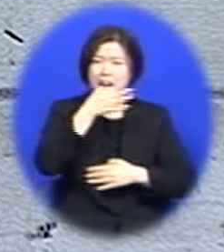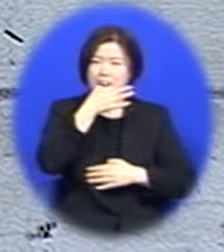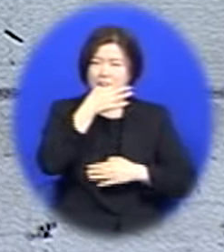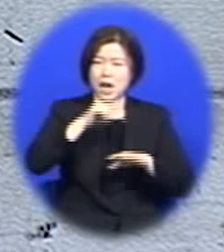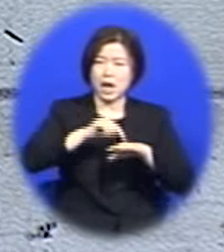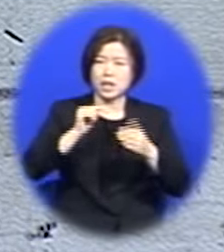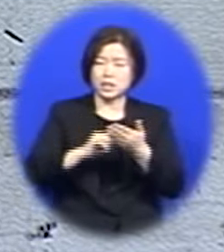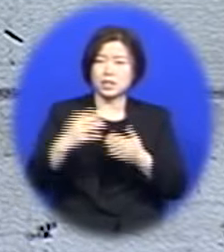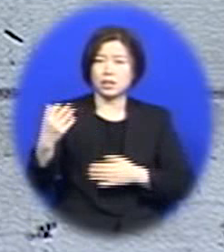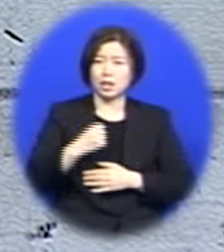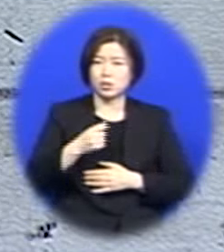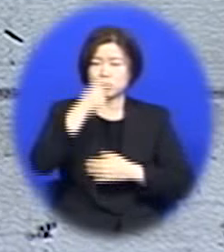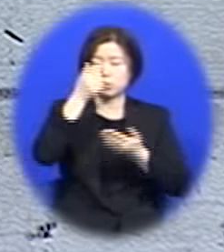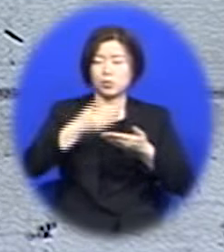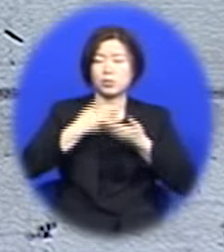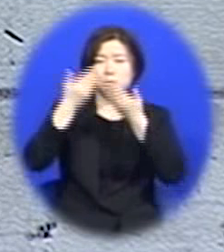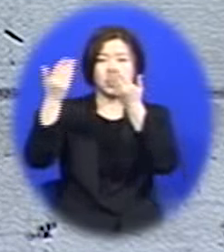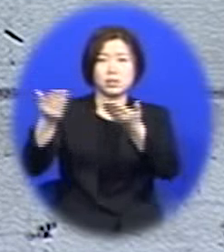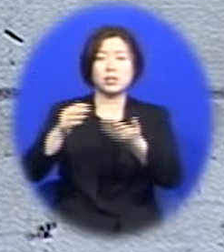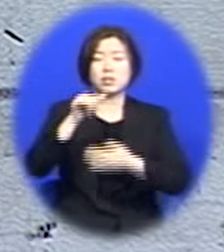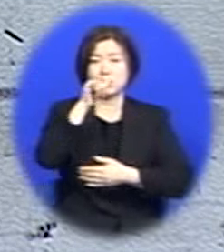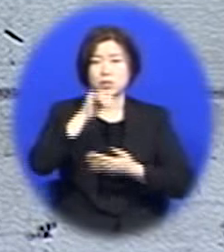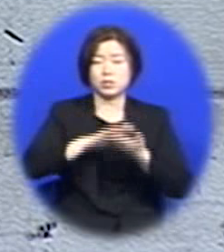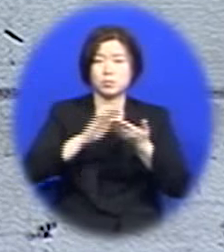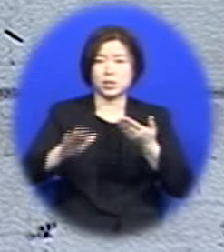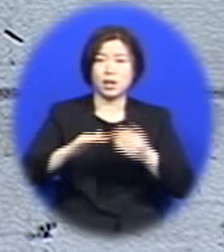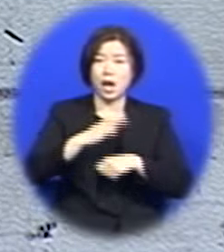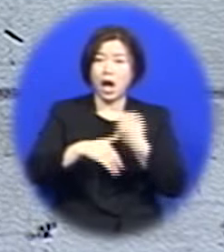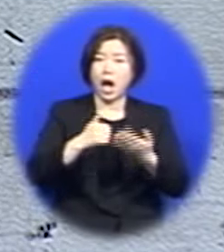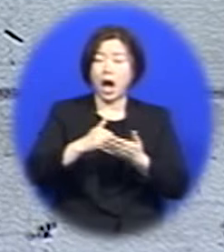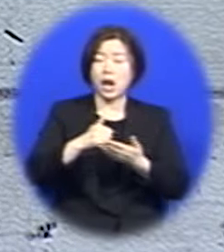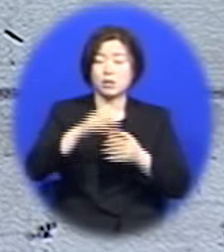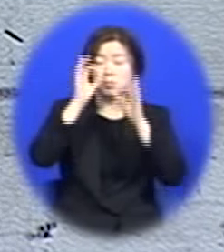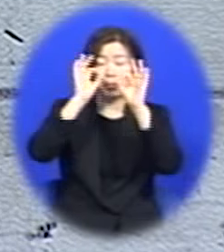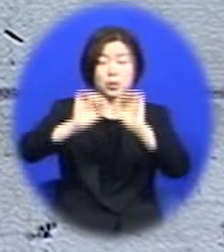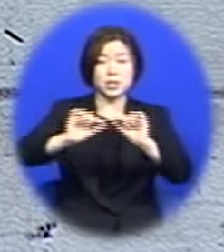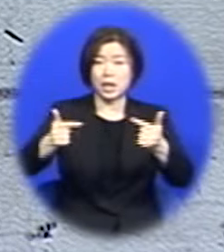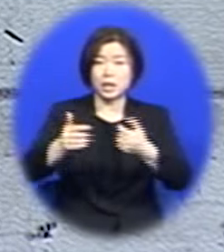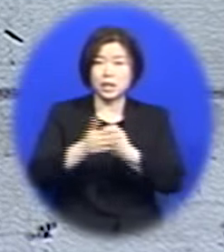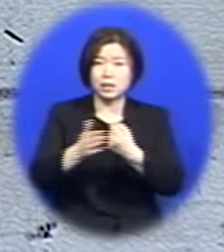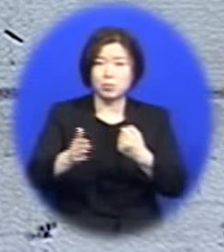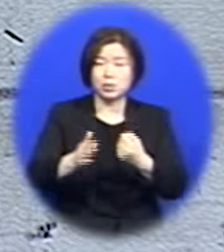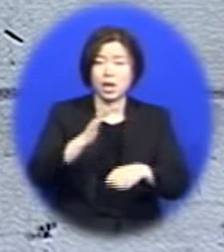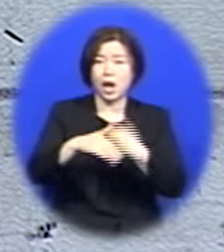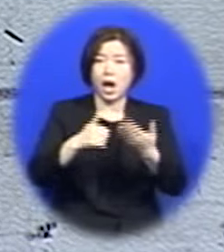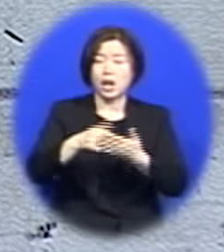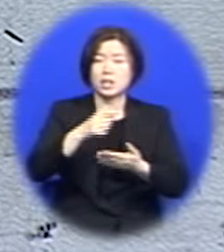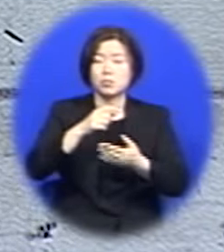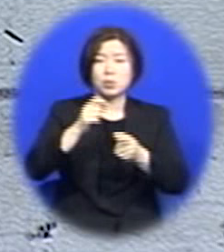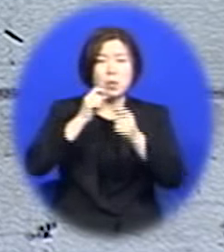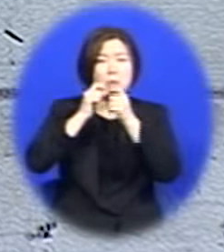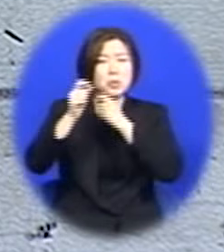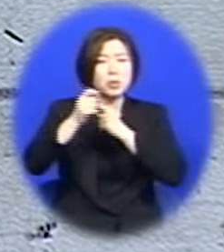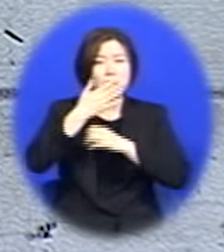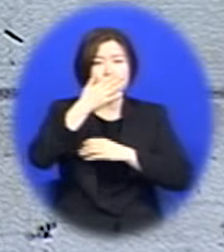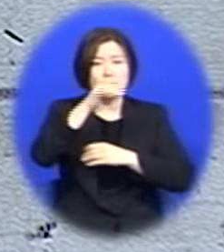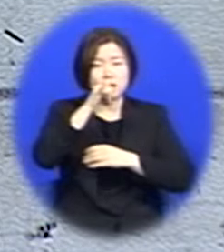이게 참 무섭습니다. 하나님은 보이지 않으니까 하나님도 속일 수 있다고